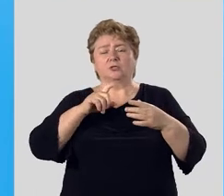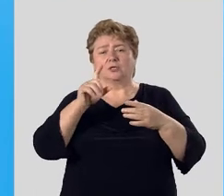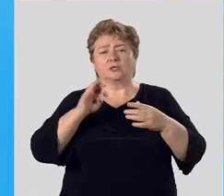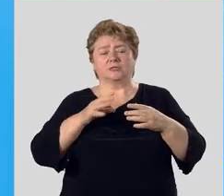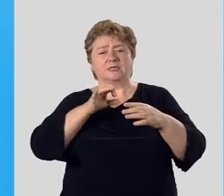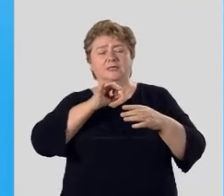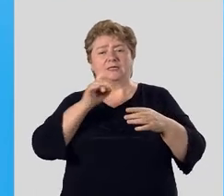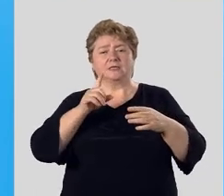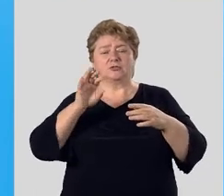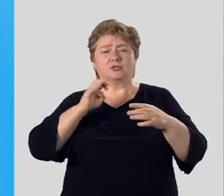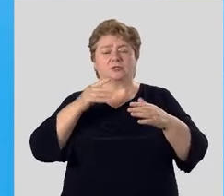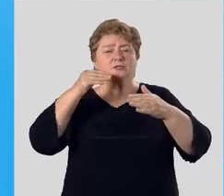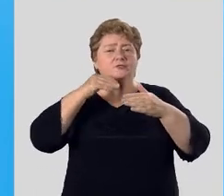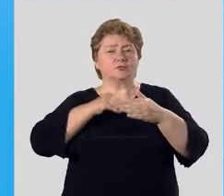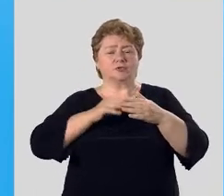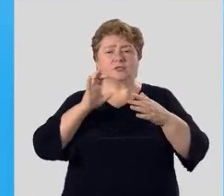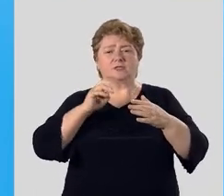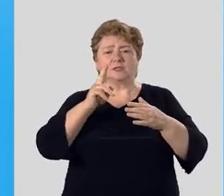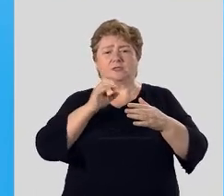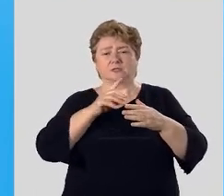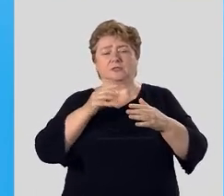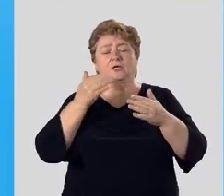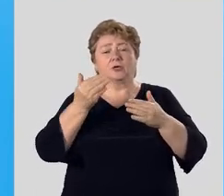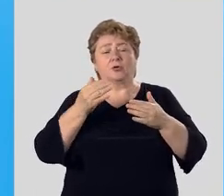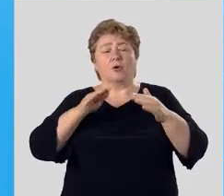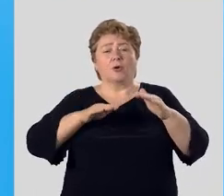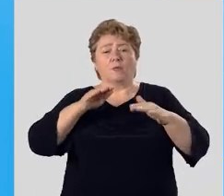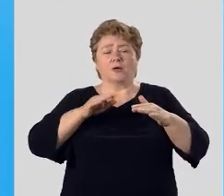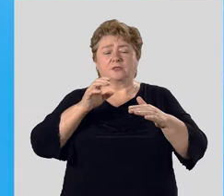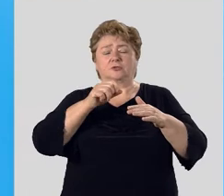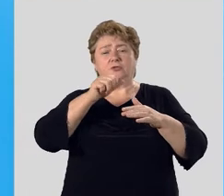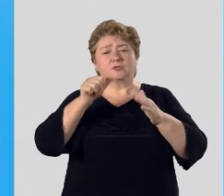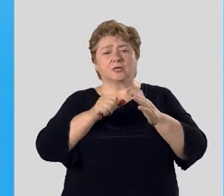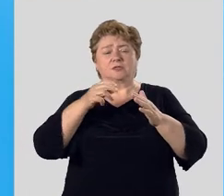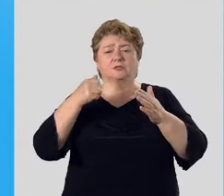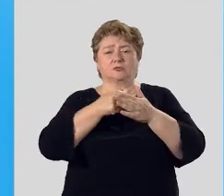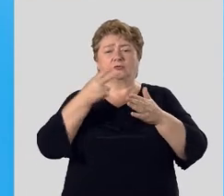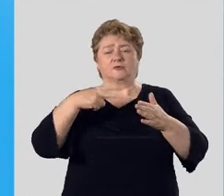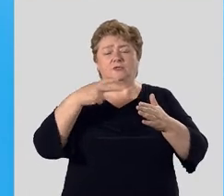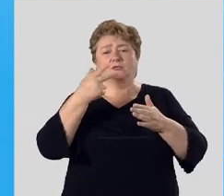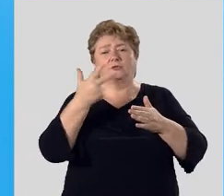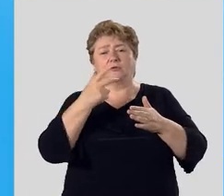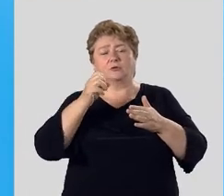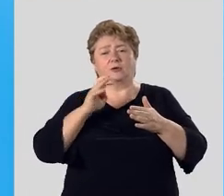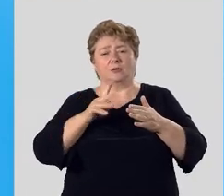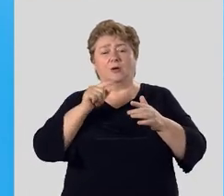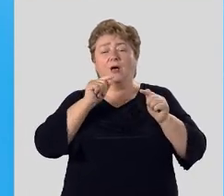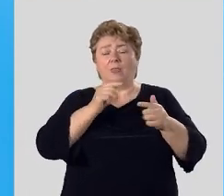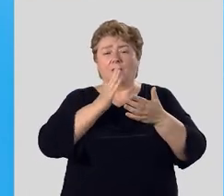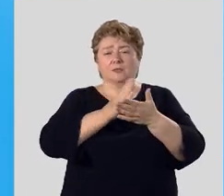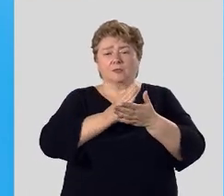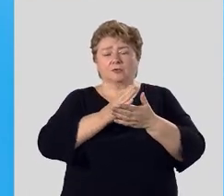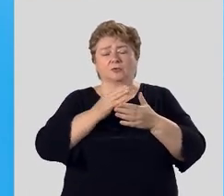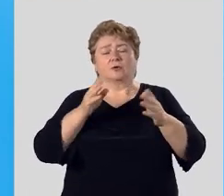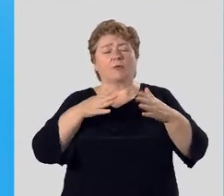железа из желез внутренней секреции. Ее масса от 16 до 23 грамм. Она